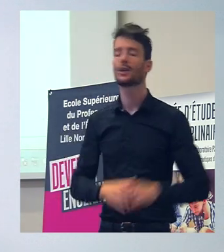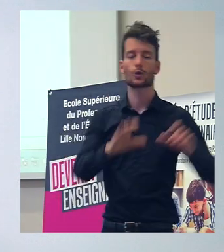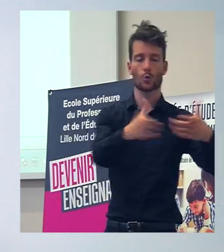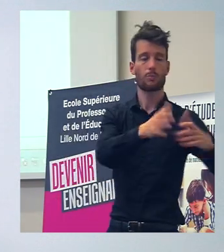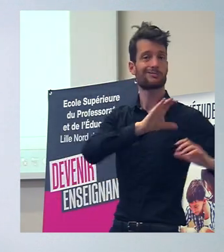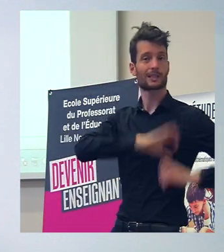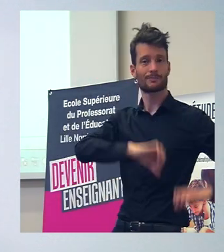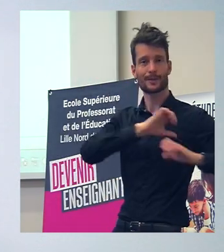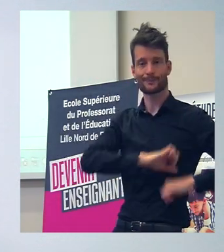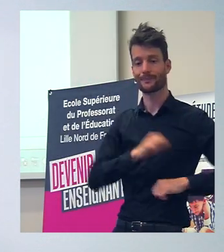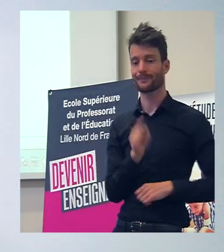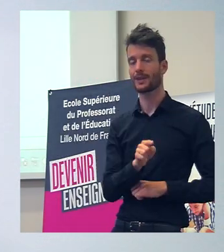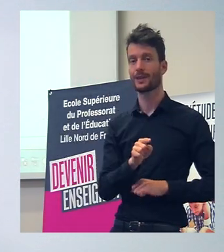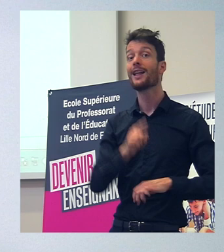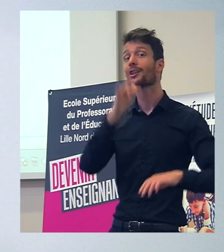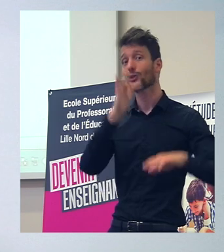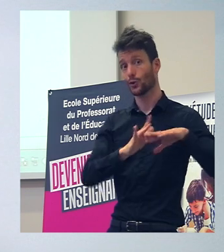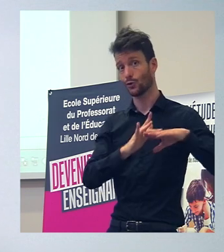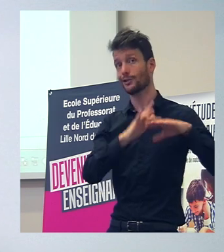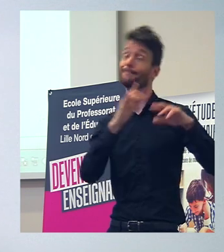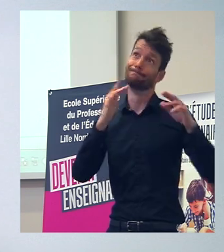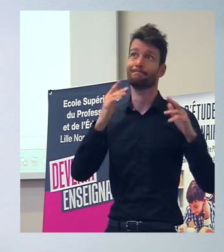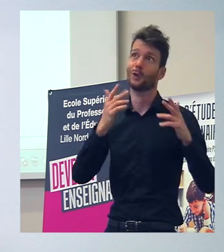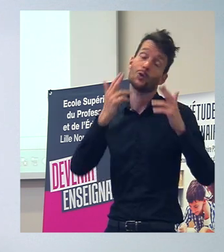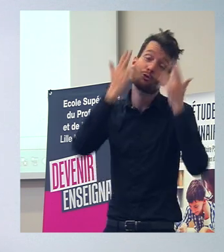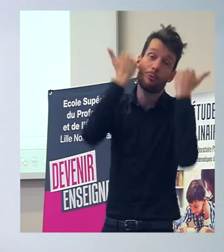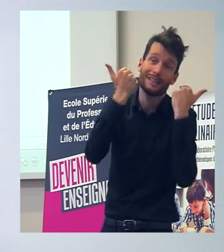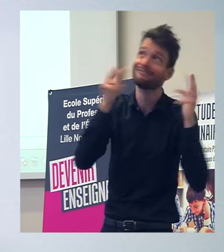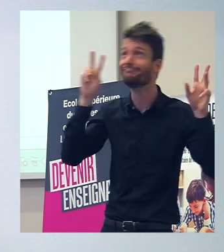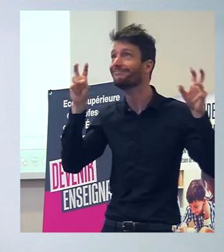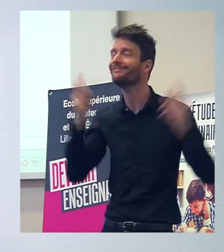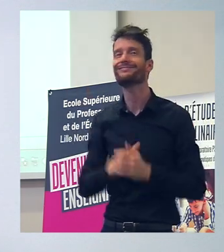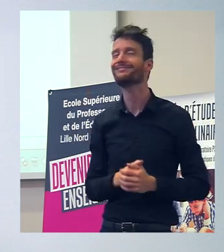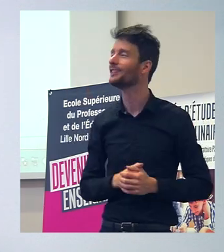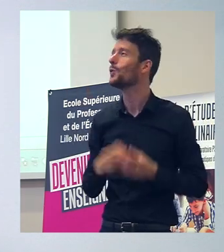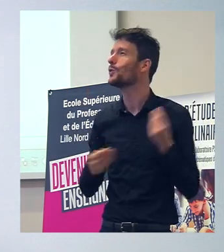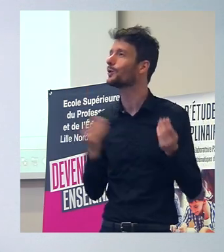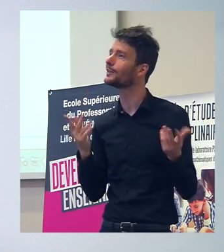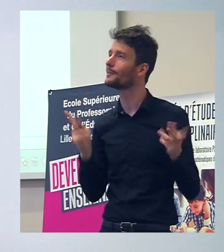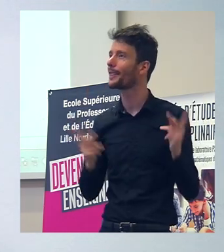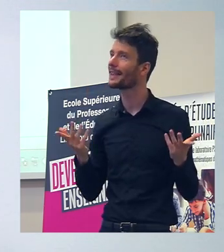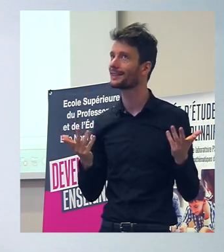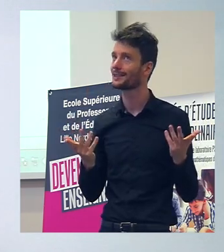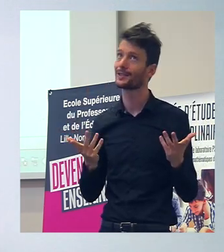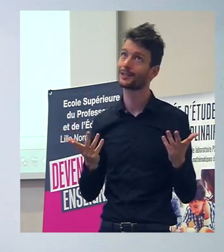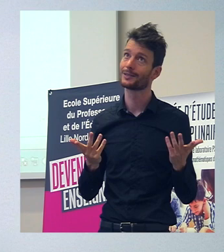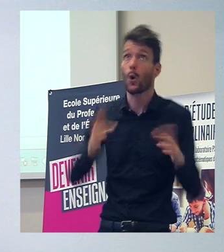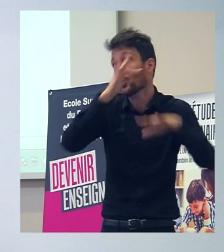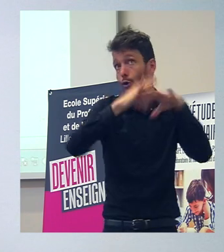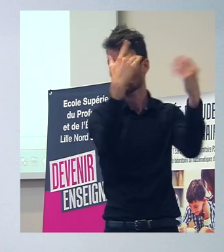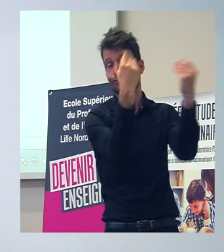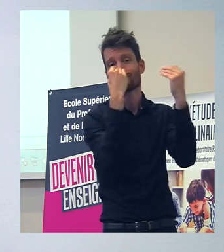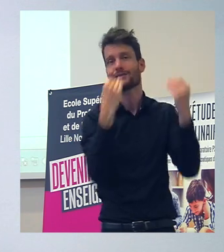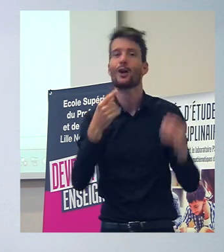groupe expérimental a subi, ou peut-être a été l'objet, je dirais,